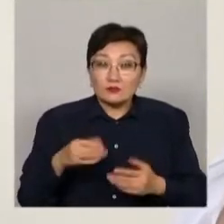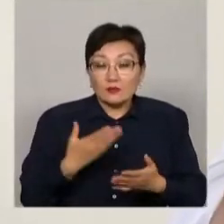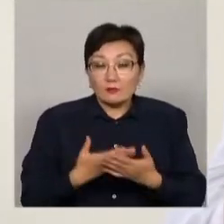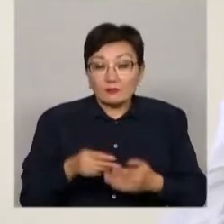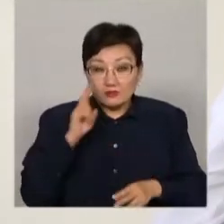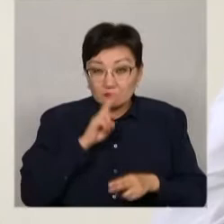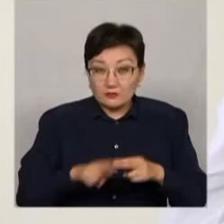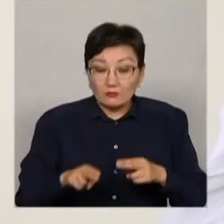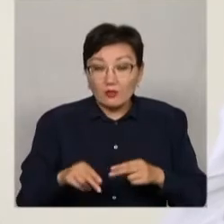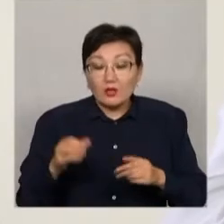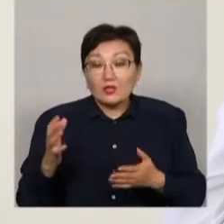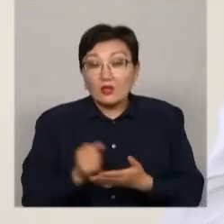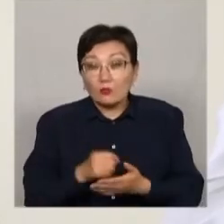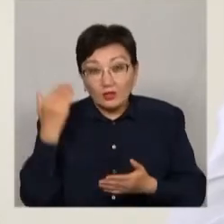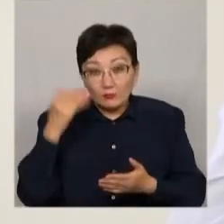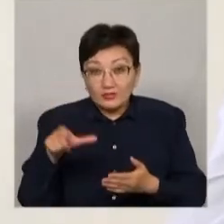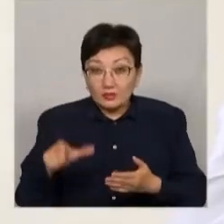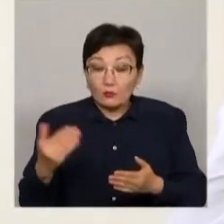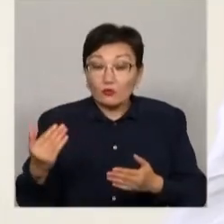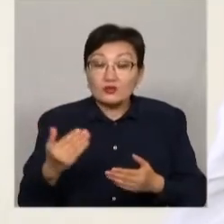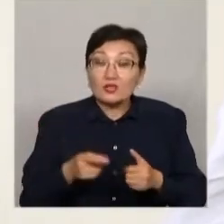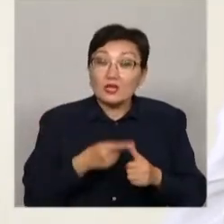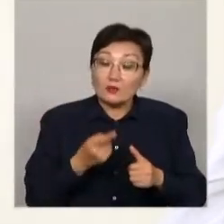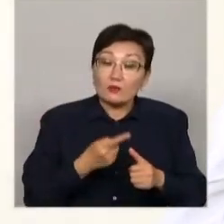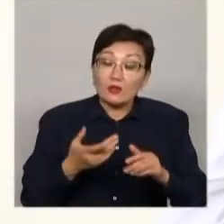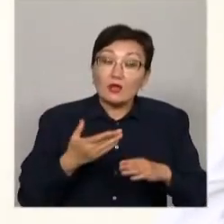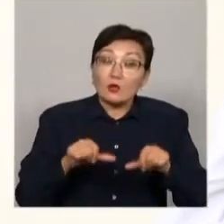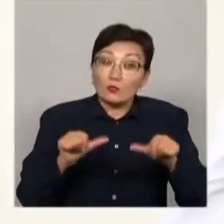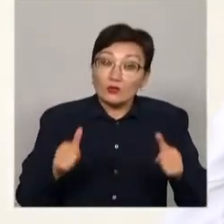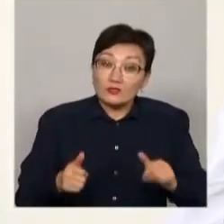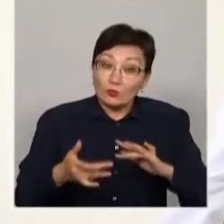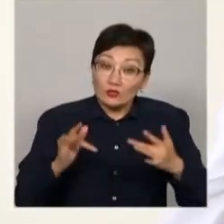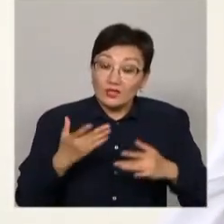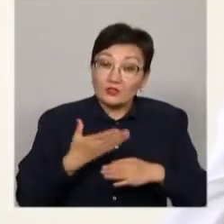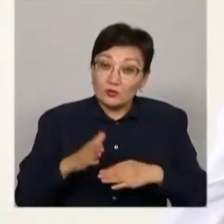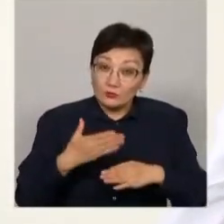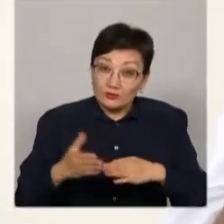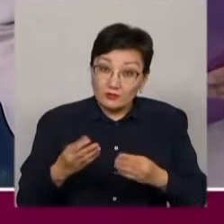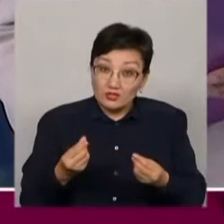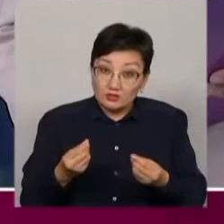куәлігін тауып алған азамат оның атынан онлайн түрде микроқаржы ұйымының ақшасын рәсімдеп жатыр.